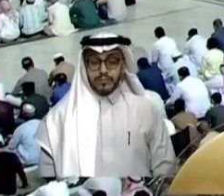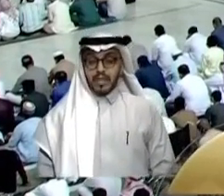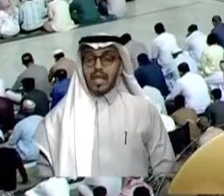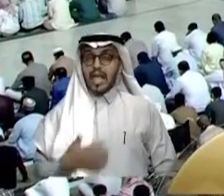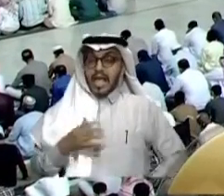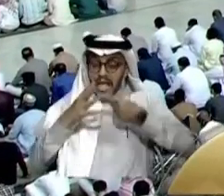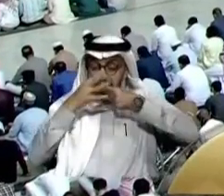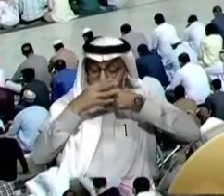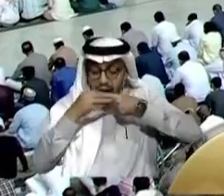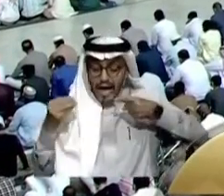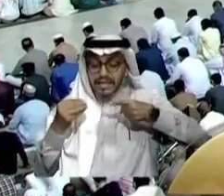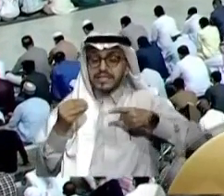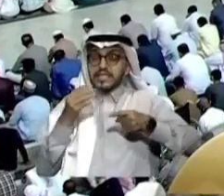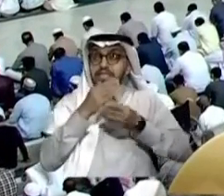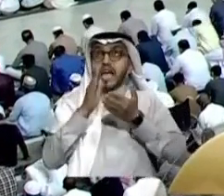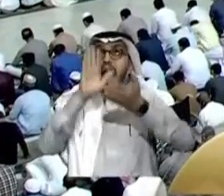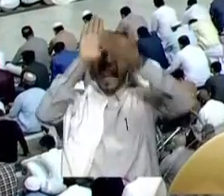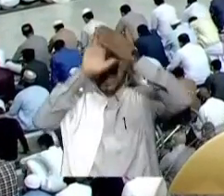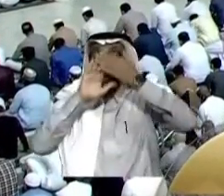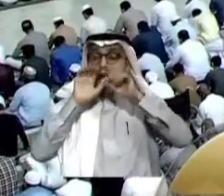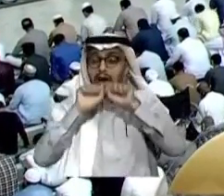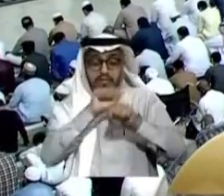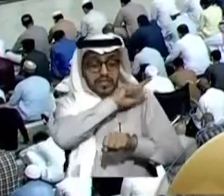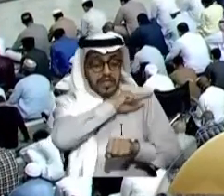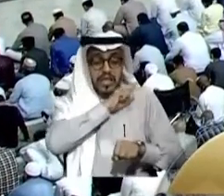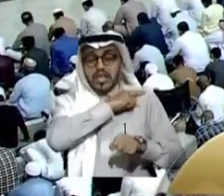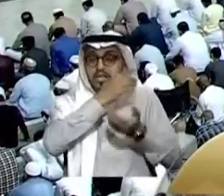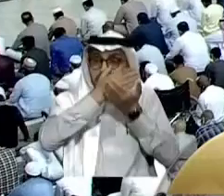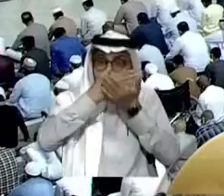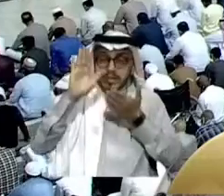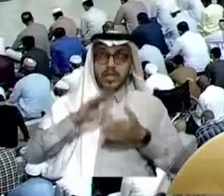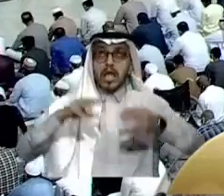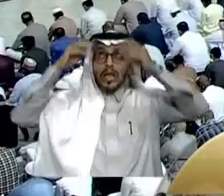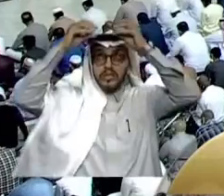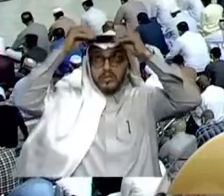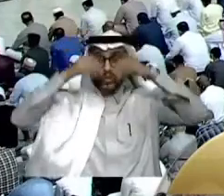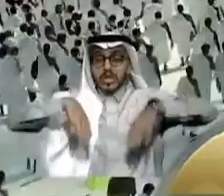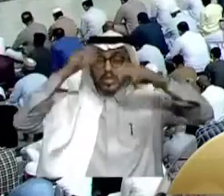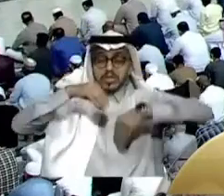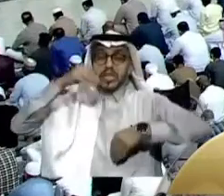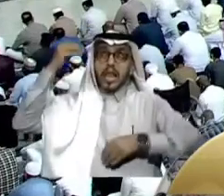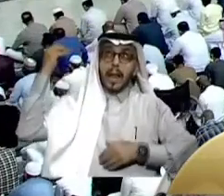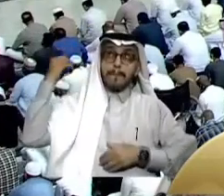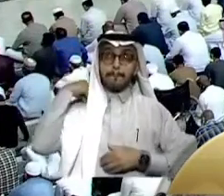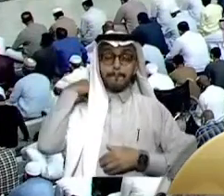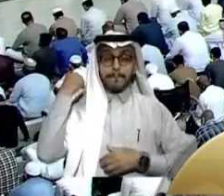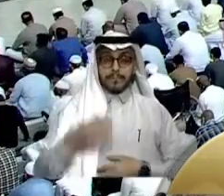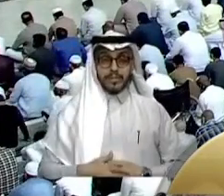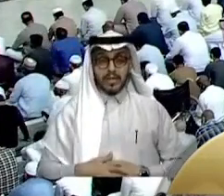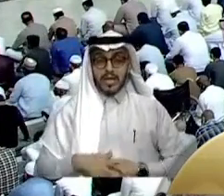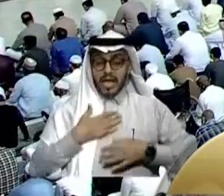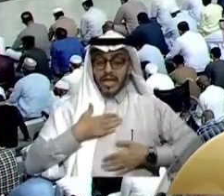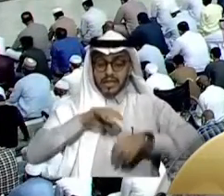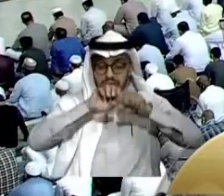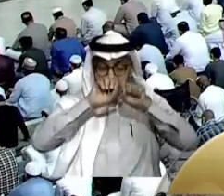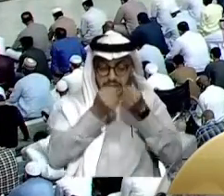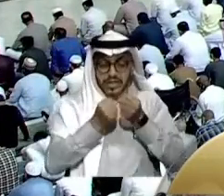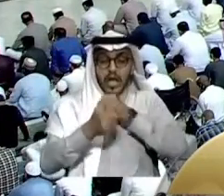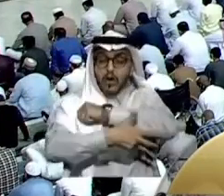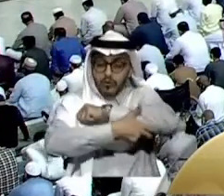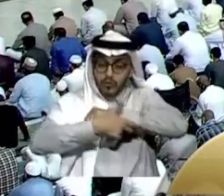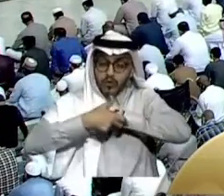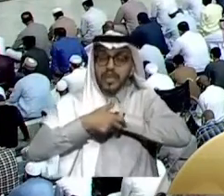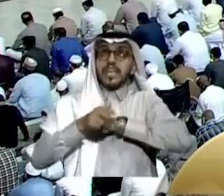بسد الخلة ومحو الزلة، وإفاضة الأجر والثواب على الكسير